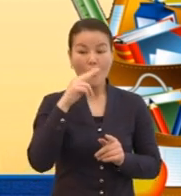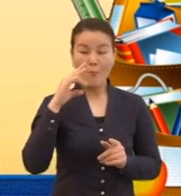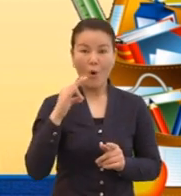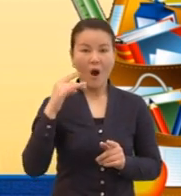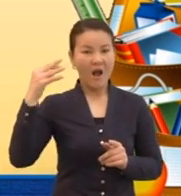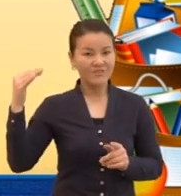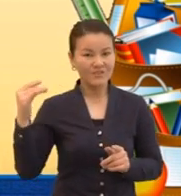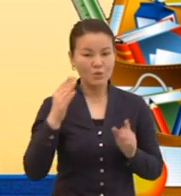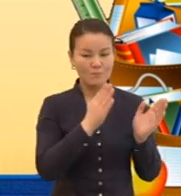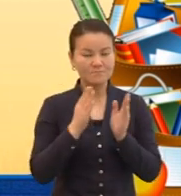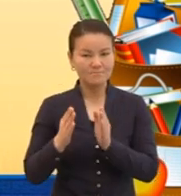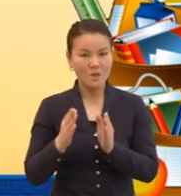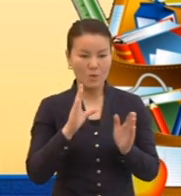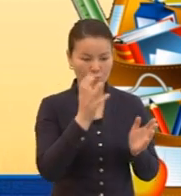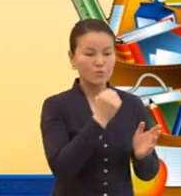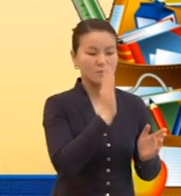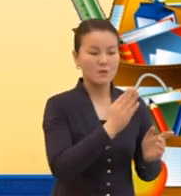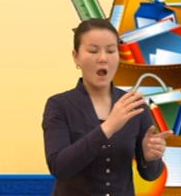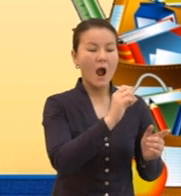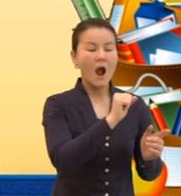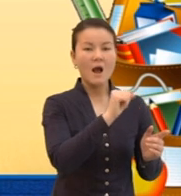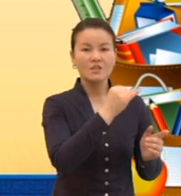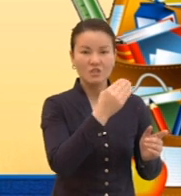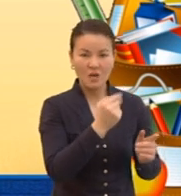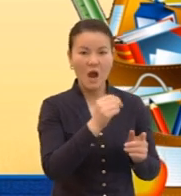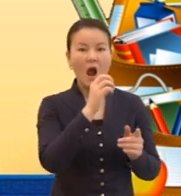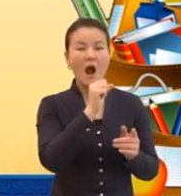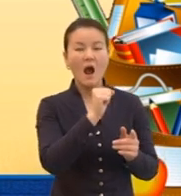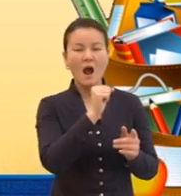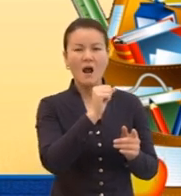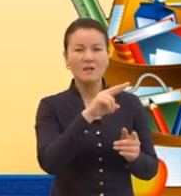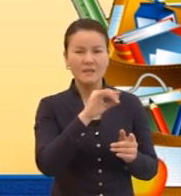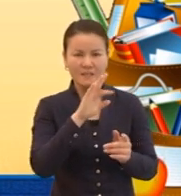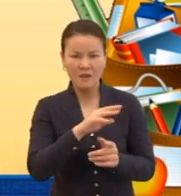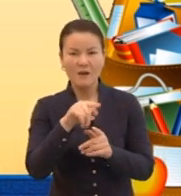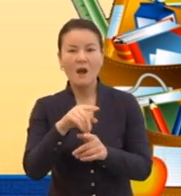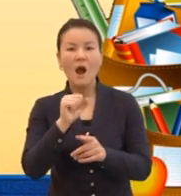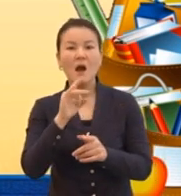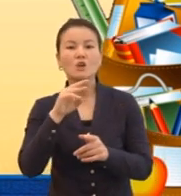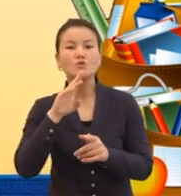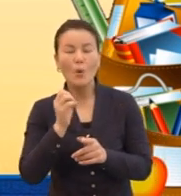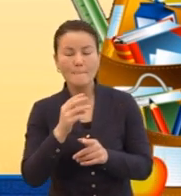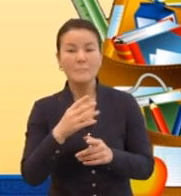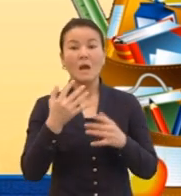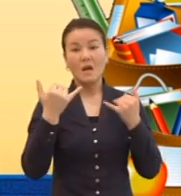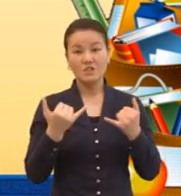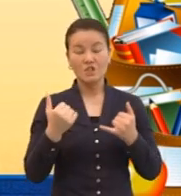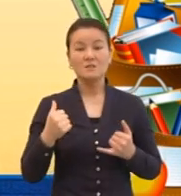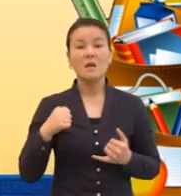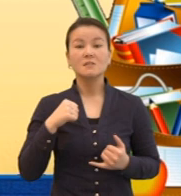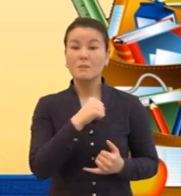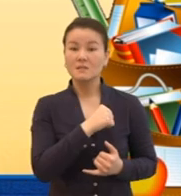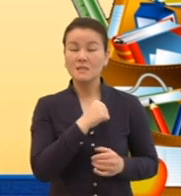так: Айша, Алия, Артем. Ну а теперь приступайте к самостоятельной